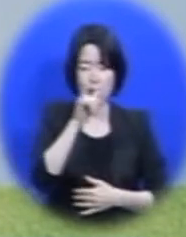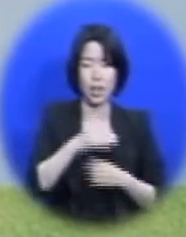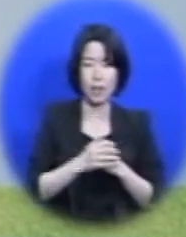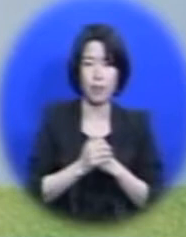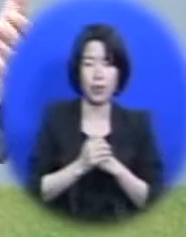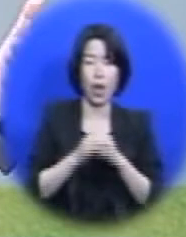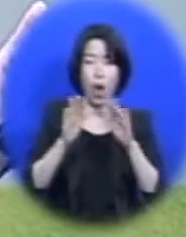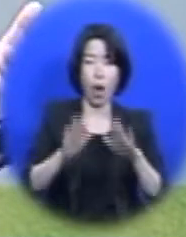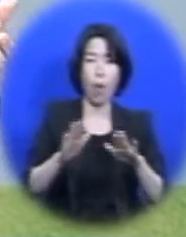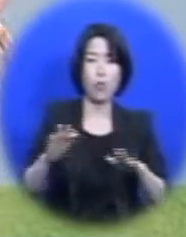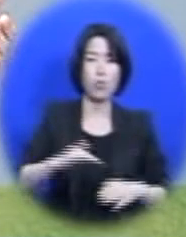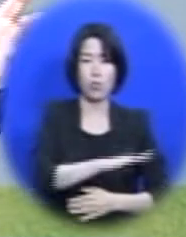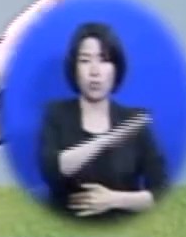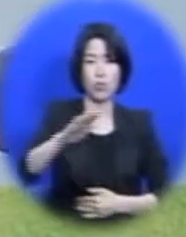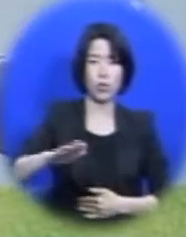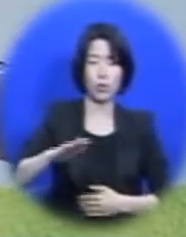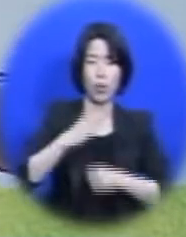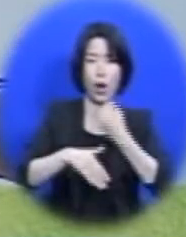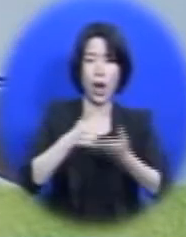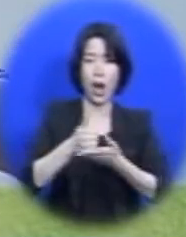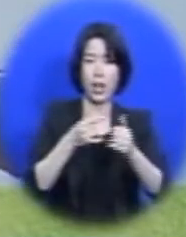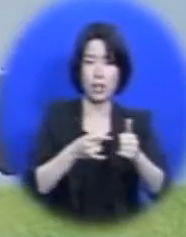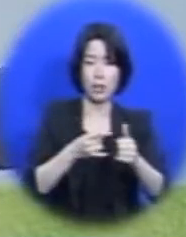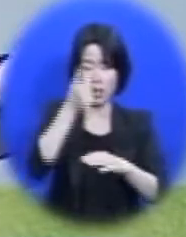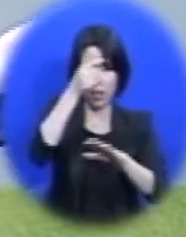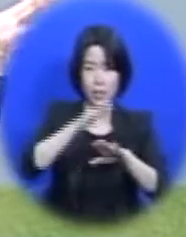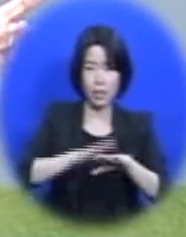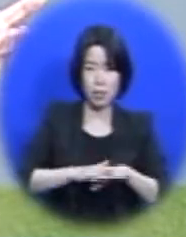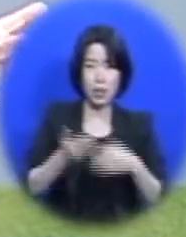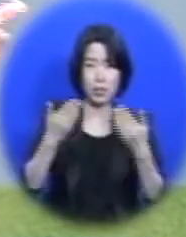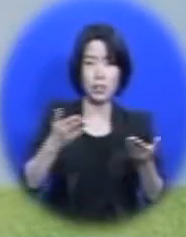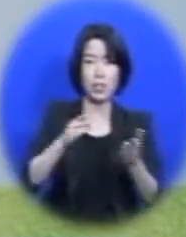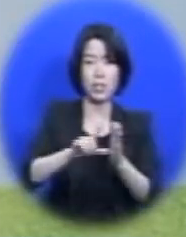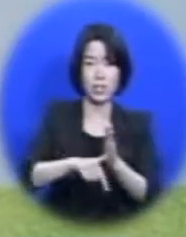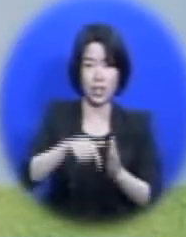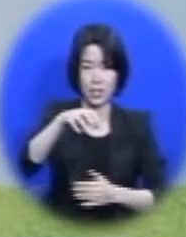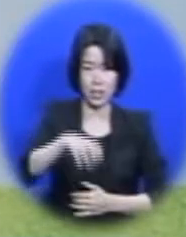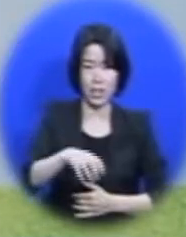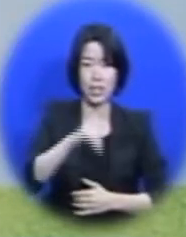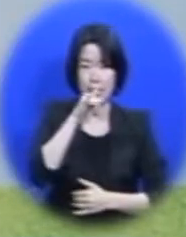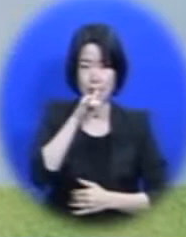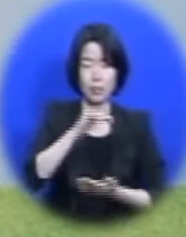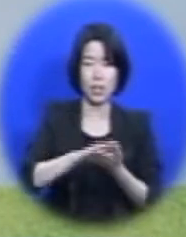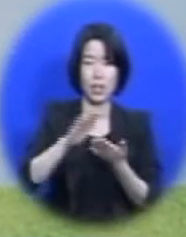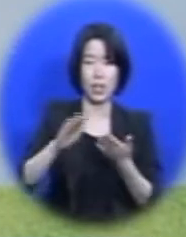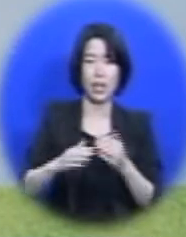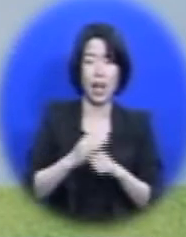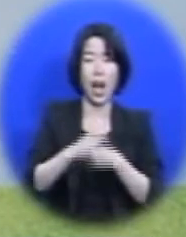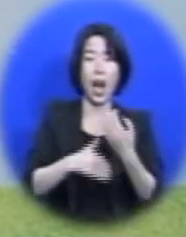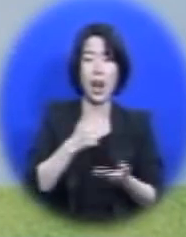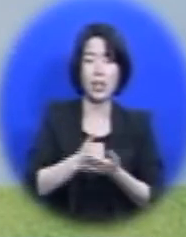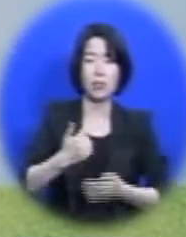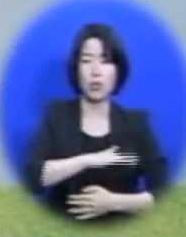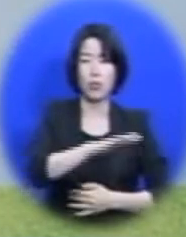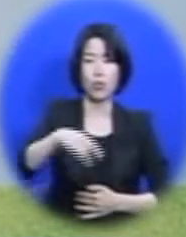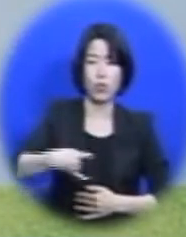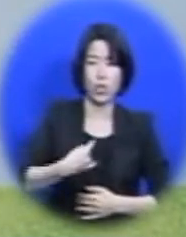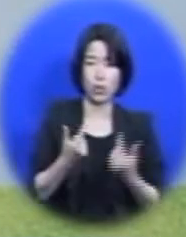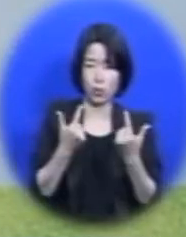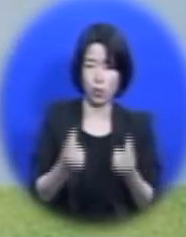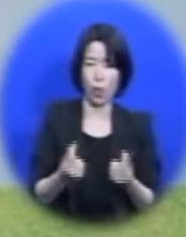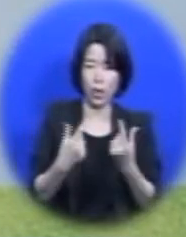자, 오늘 우리도 하나님께 예배드리는 시간에 이 자리에 있습니다. 하나님은 우리에게도 똑같은